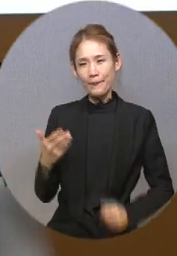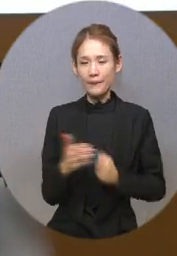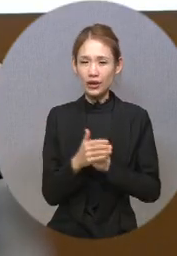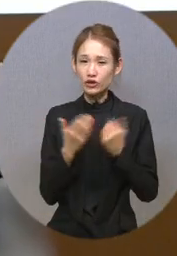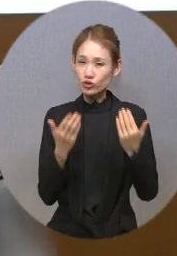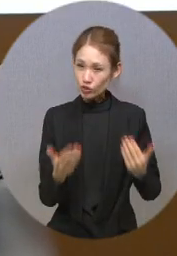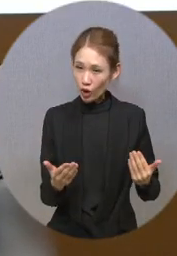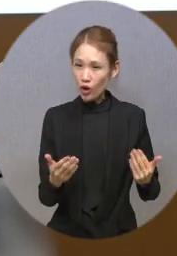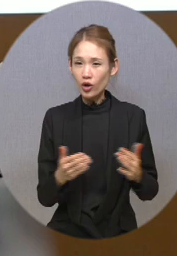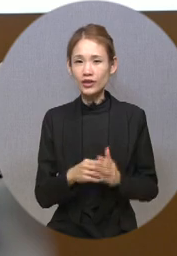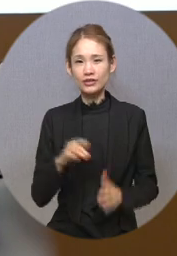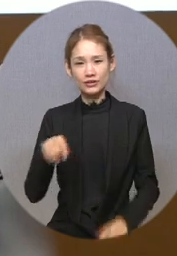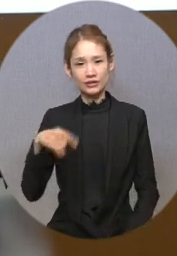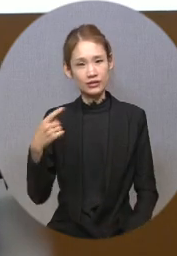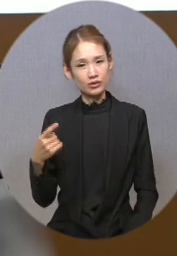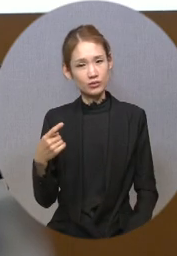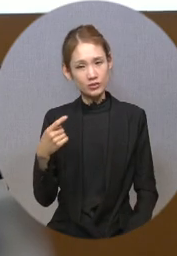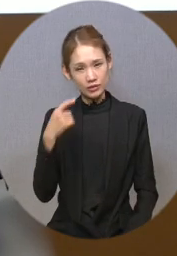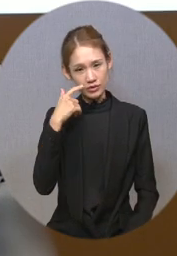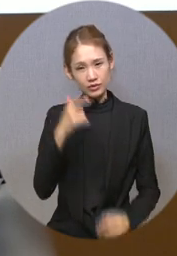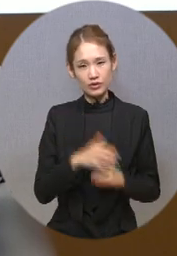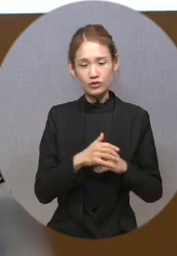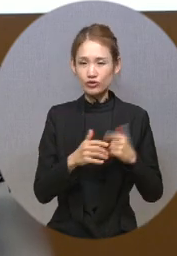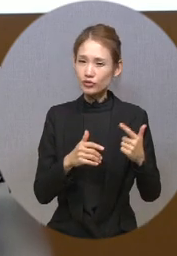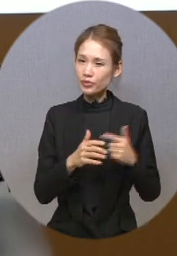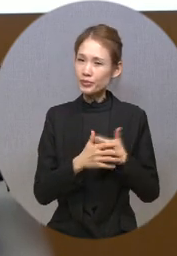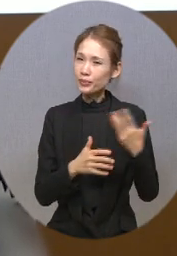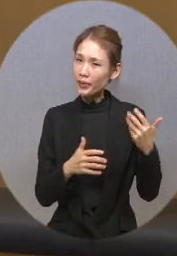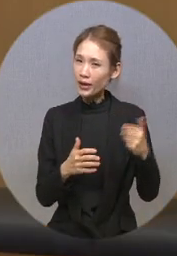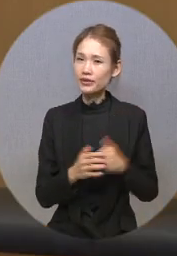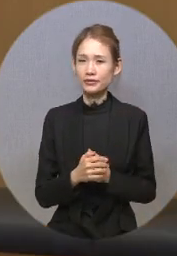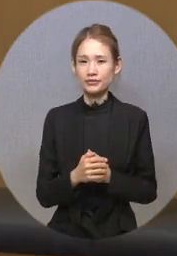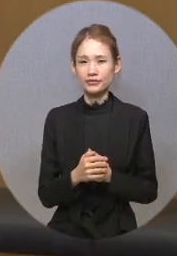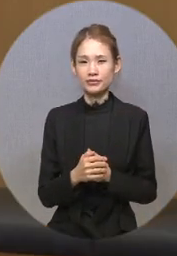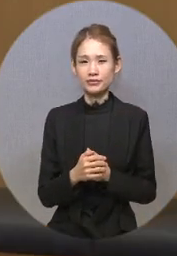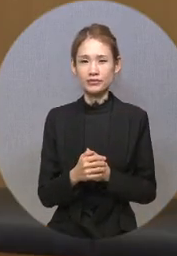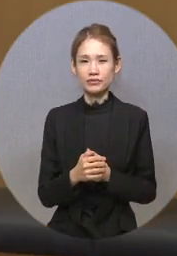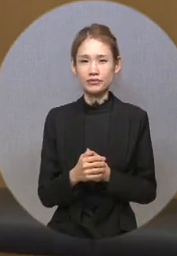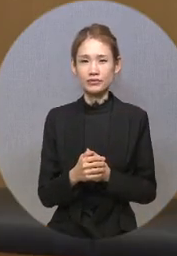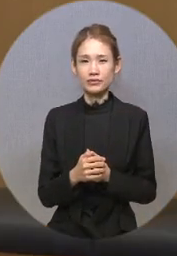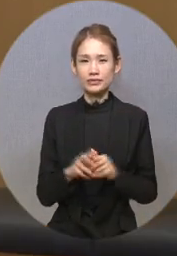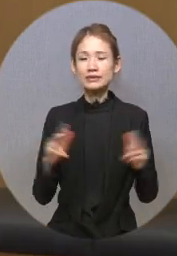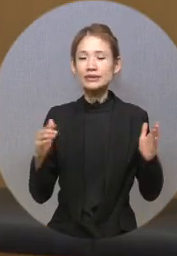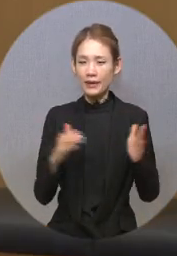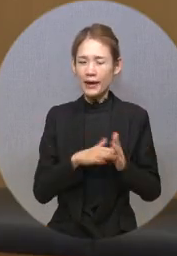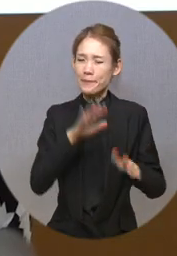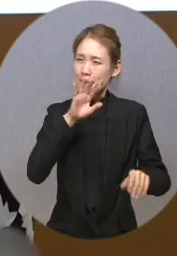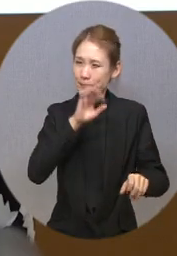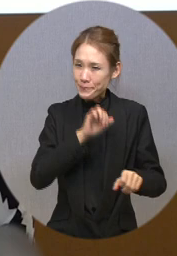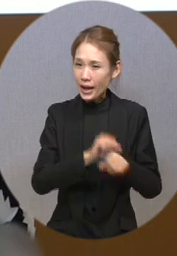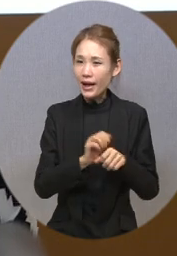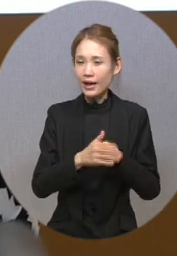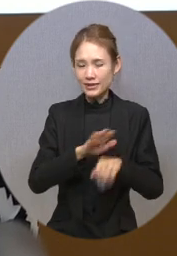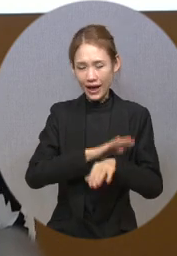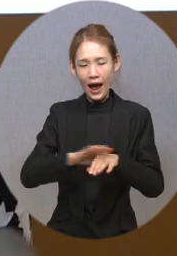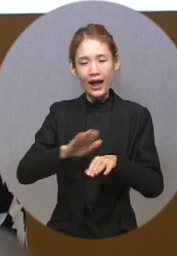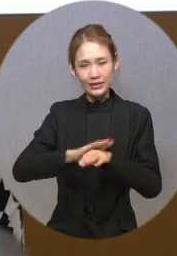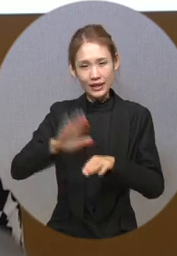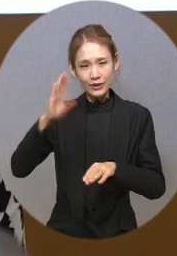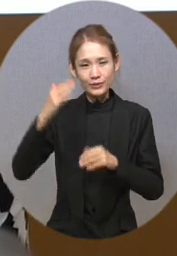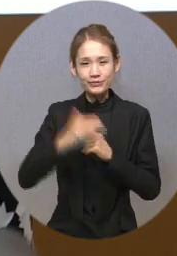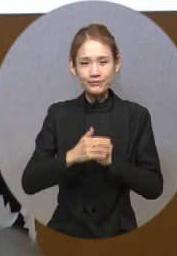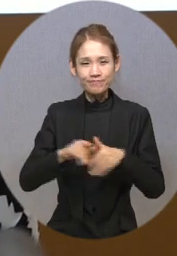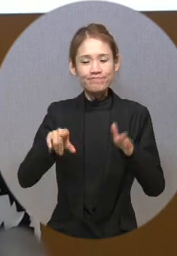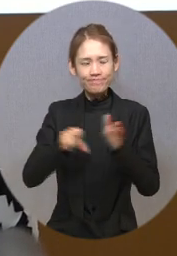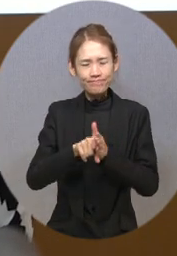그냥 90개 정도 치는 것 같습니다. 네. 80개요. 네. 예전에. 뭐, 지금까지 잘 해왔으니까 잘 될 거라고 믿어 의심치